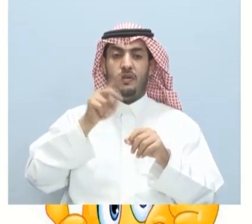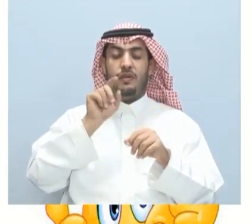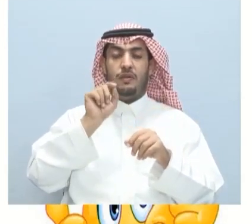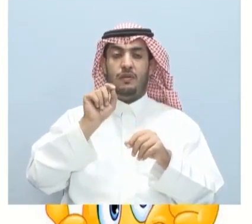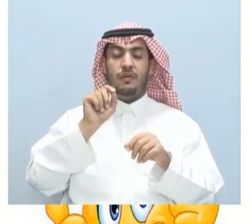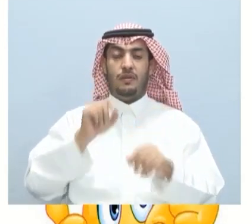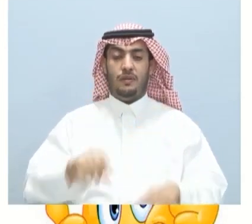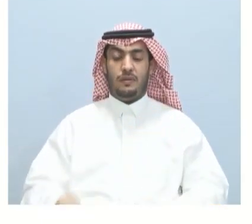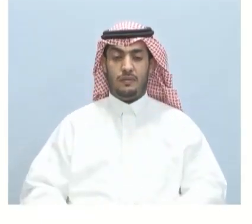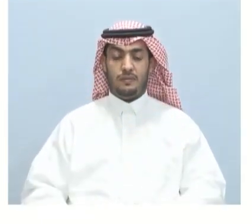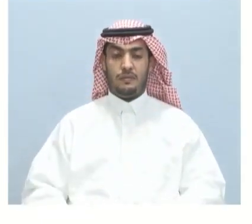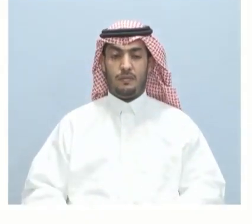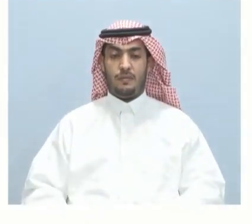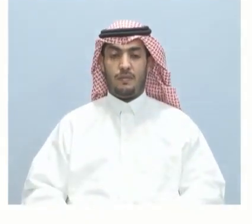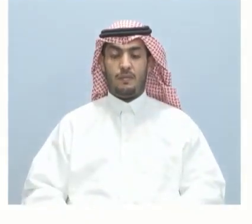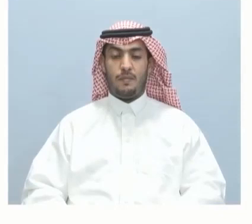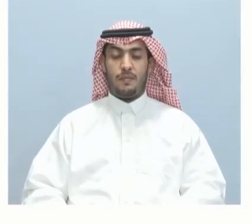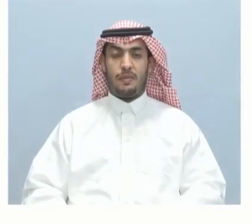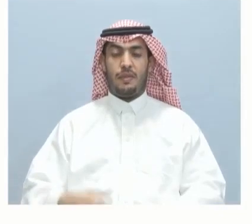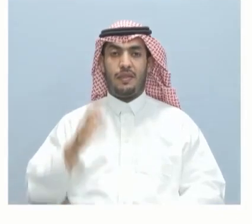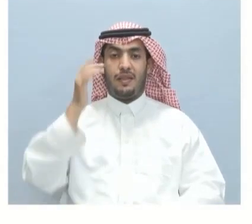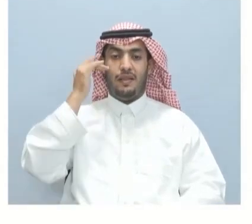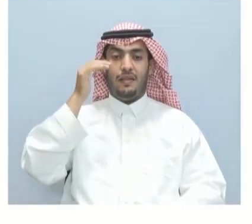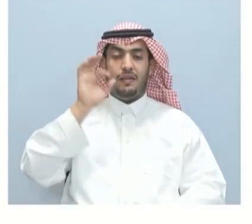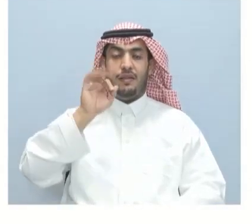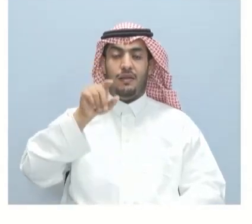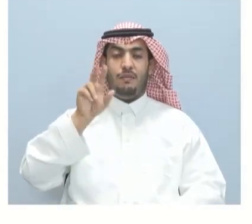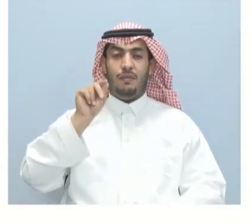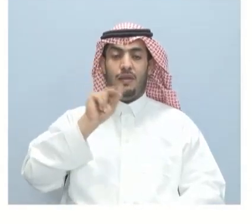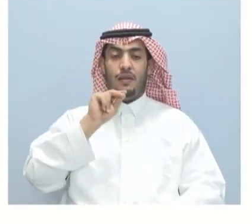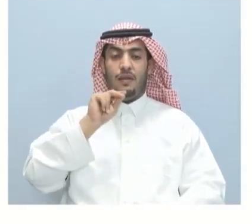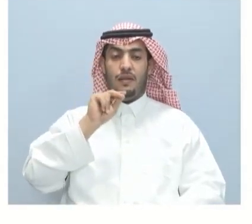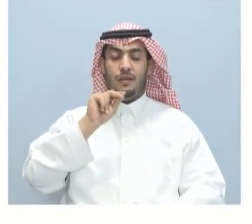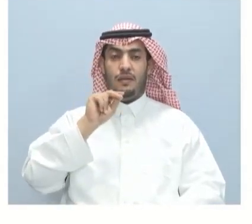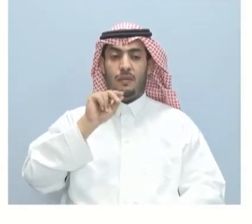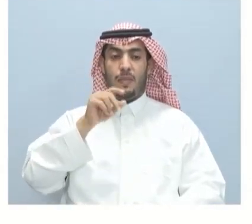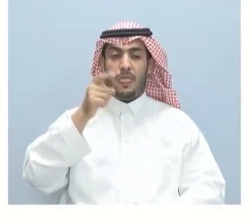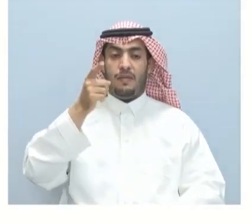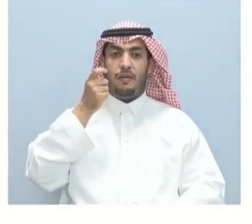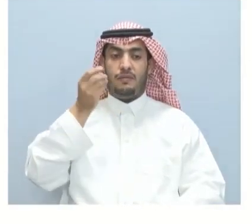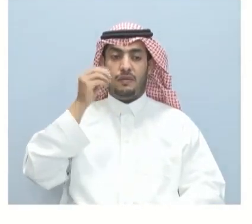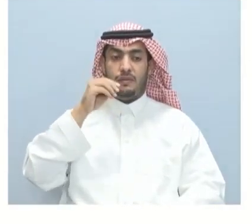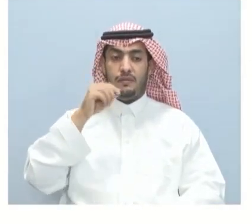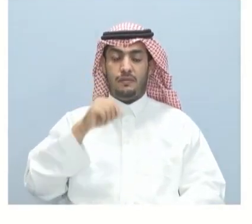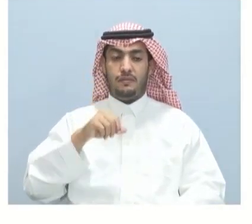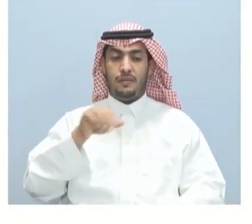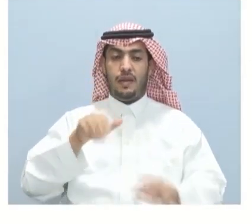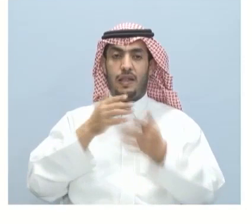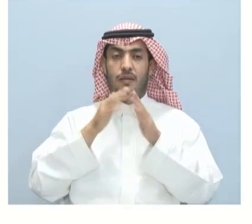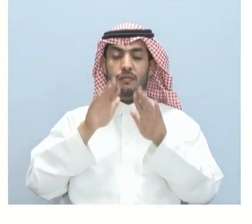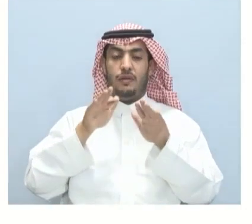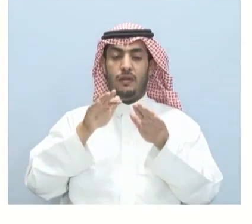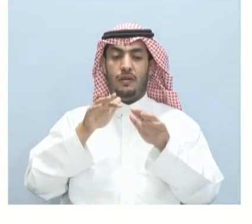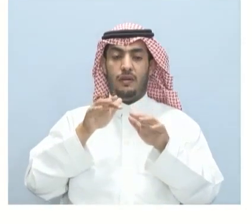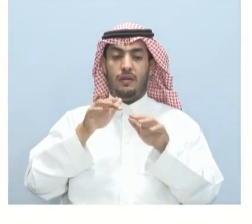صفر او سيجما ما تا وسيجما اف طيب تخيل هذا مثال ثاني لتدعيم الفهم اكثر وهذا المثال موجود في كتابك ماذا